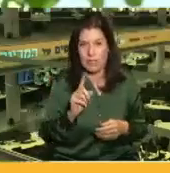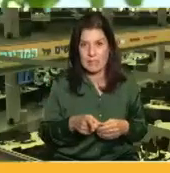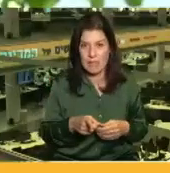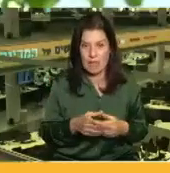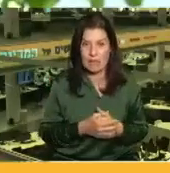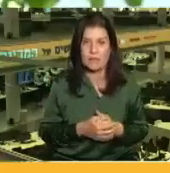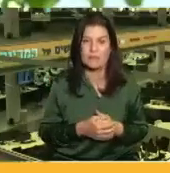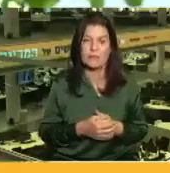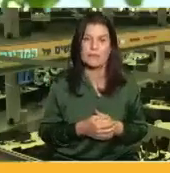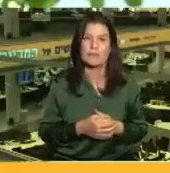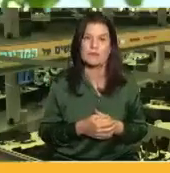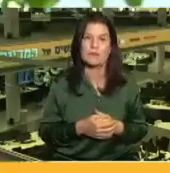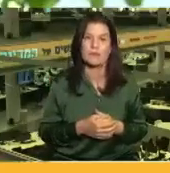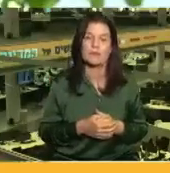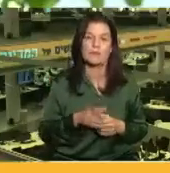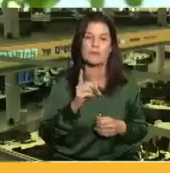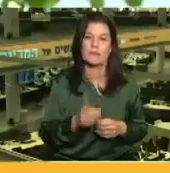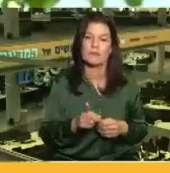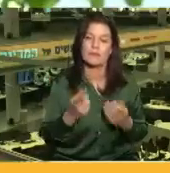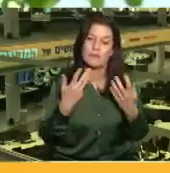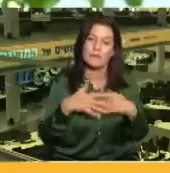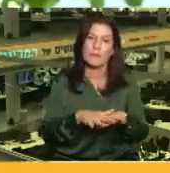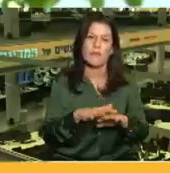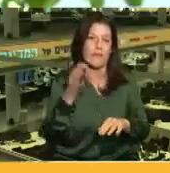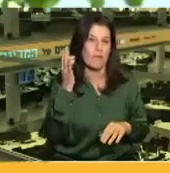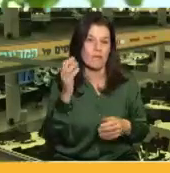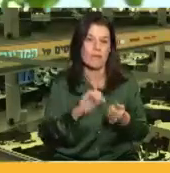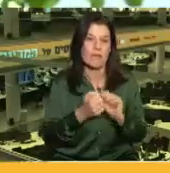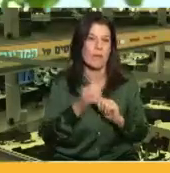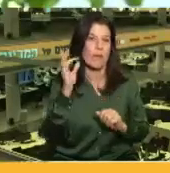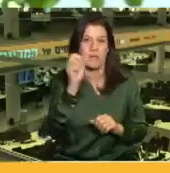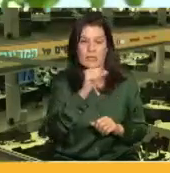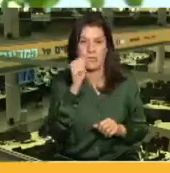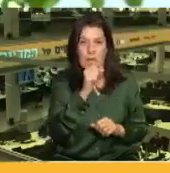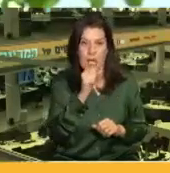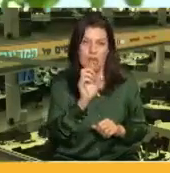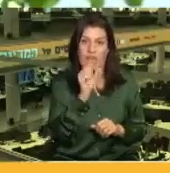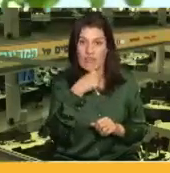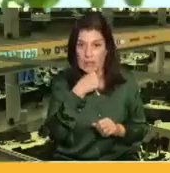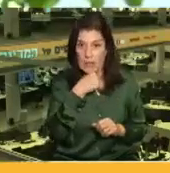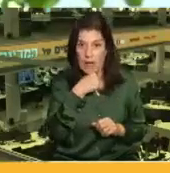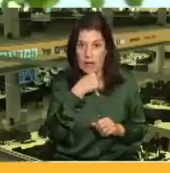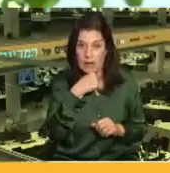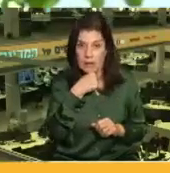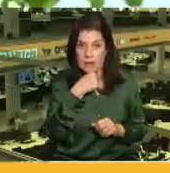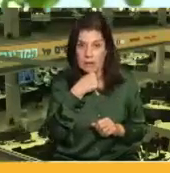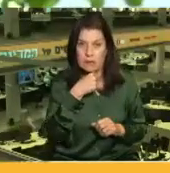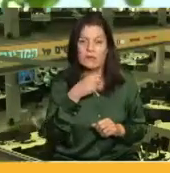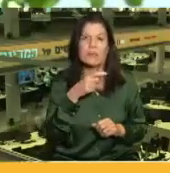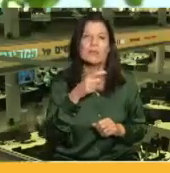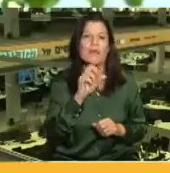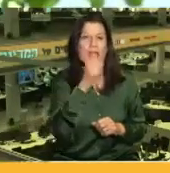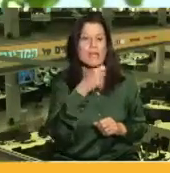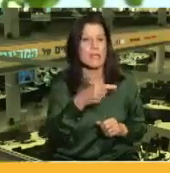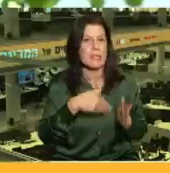החברים, אתם חייבים לשלב אישה או זמרת ותיקה. כן. זה ממש כבר... ותיקה זה מעל גיל